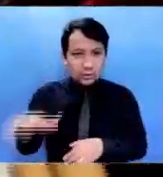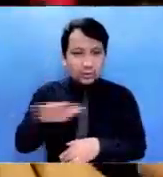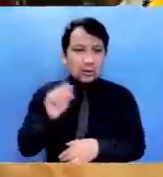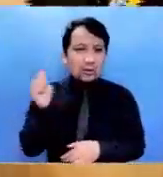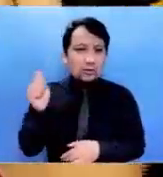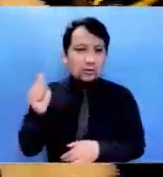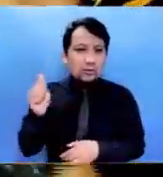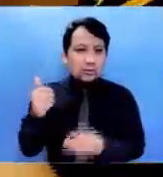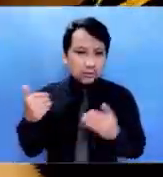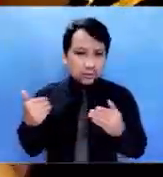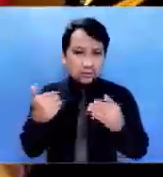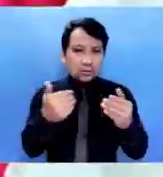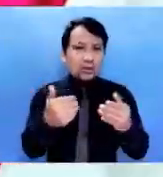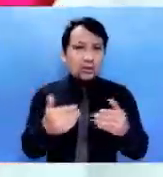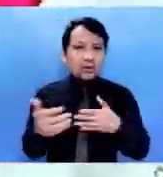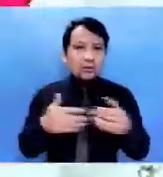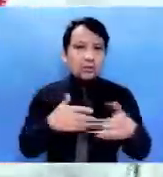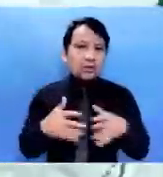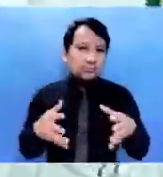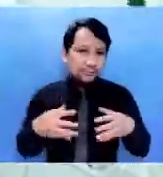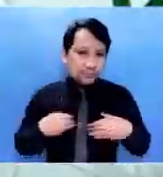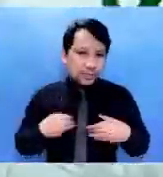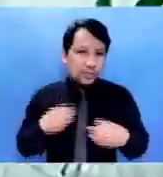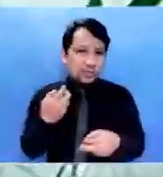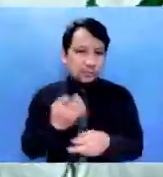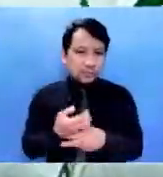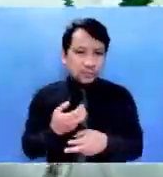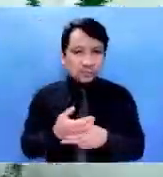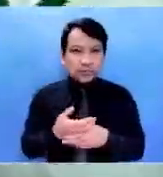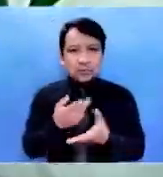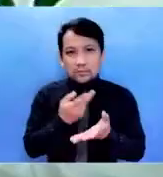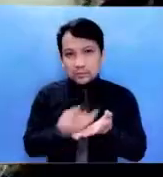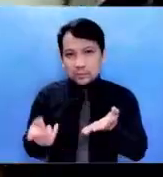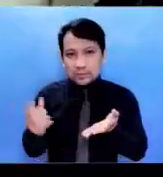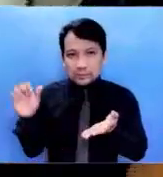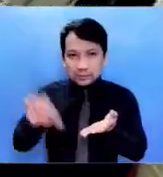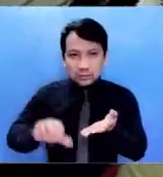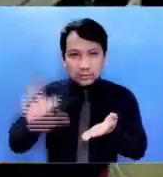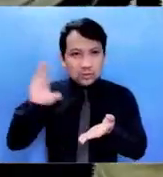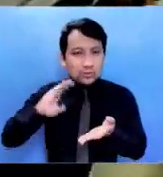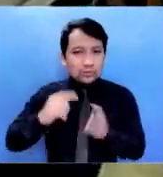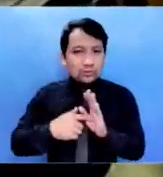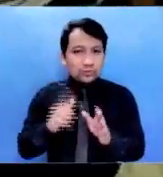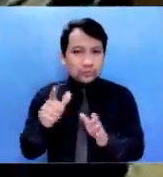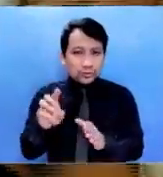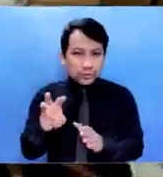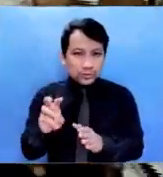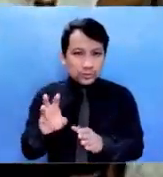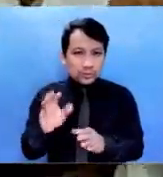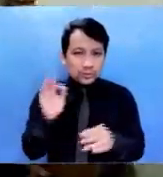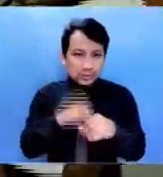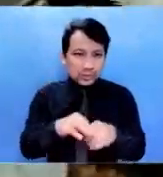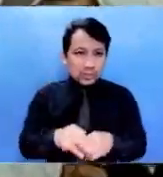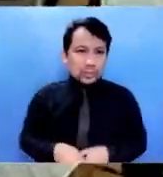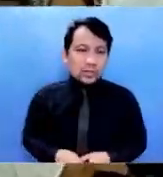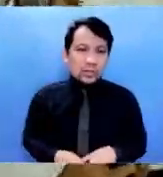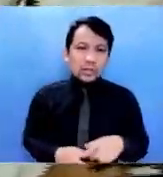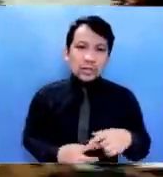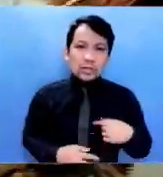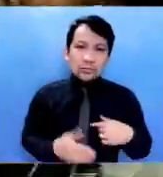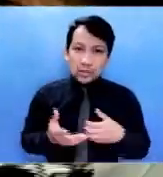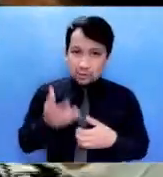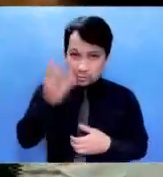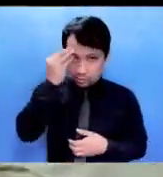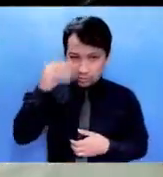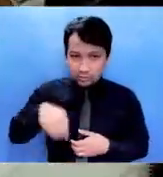momentum, bagamat aminado siyang malaki ang talo niya sa Pangasinan noong 2016 elections. If there is one lesson na natutunan ko sa